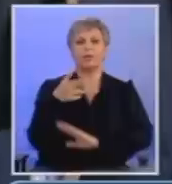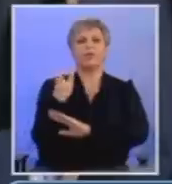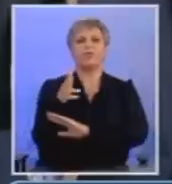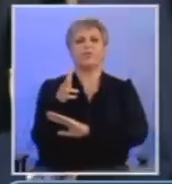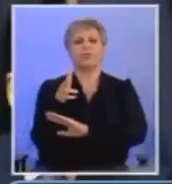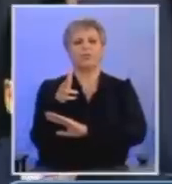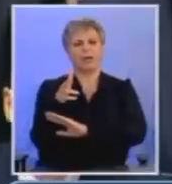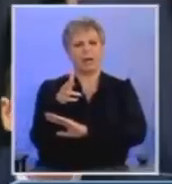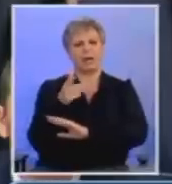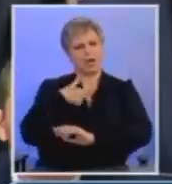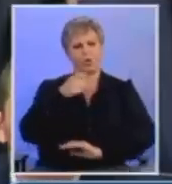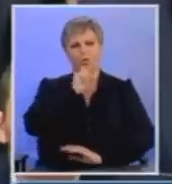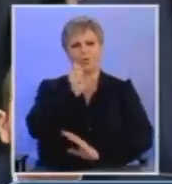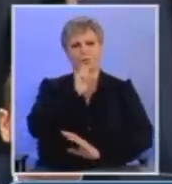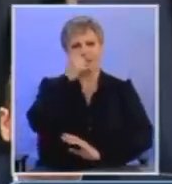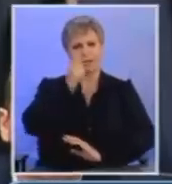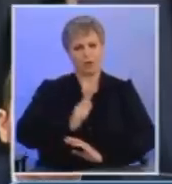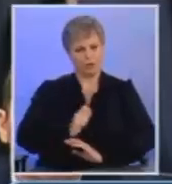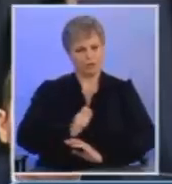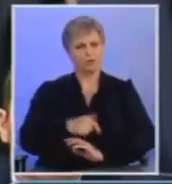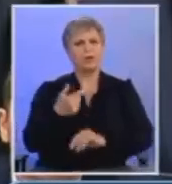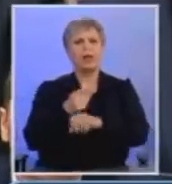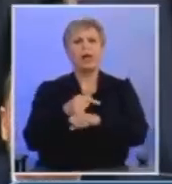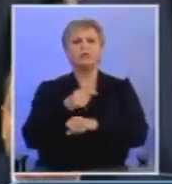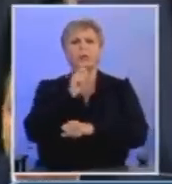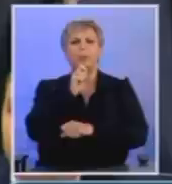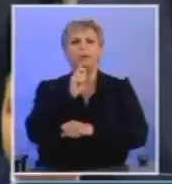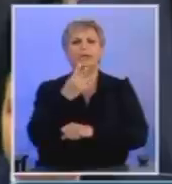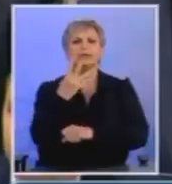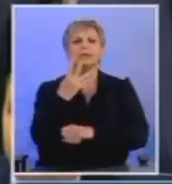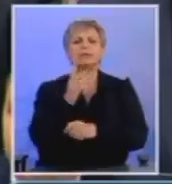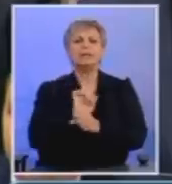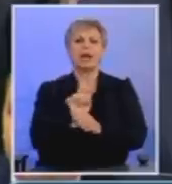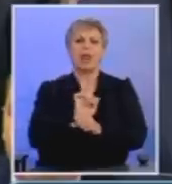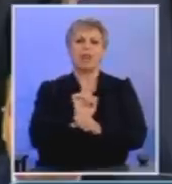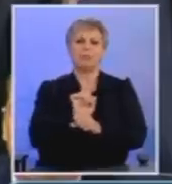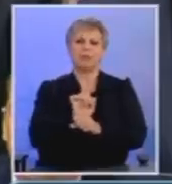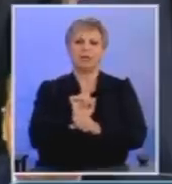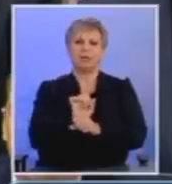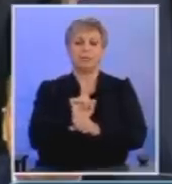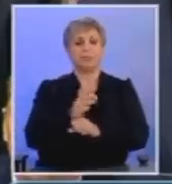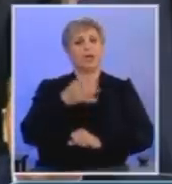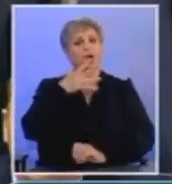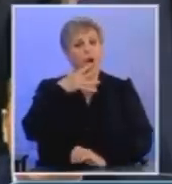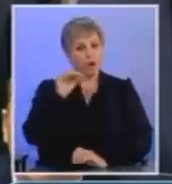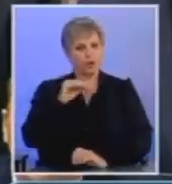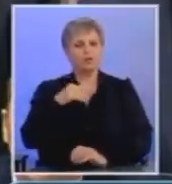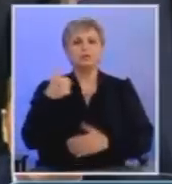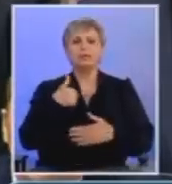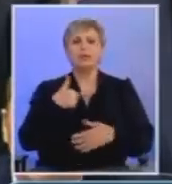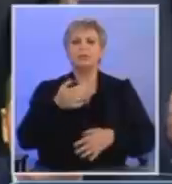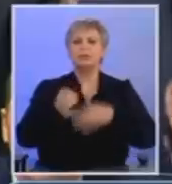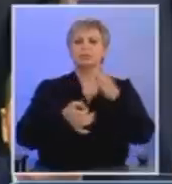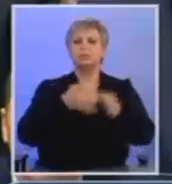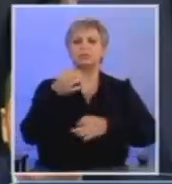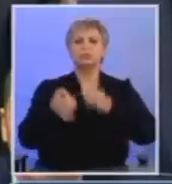4 λεπτών, με δεδομένο ότι σε κανέναν τηλεοπτικό σταθμό δεν προβάλλονται οι θέσεις